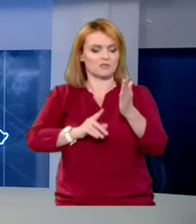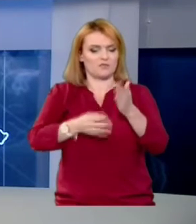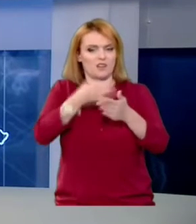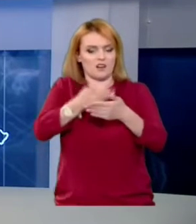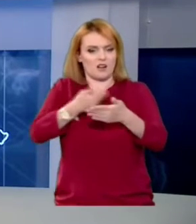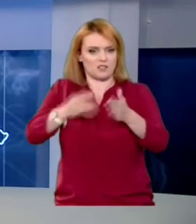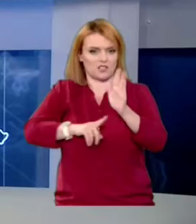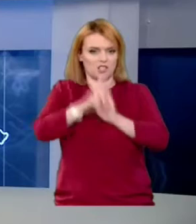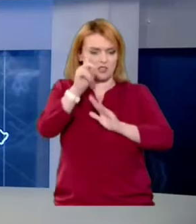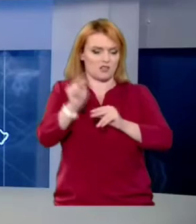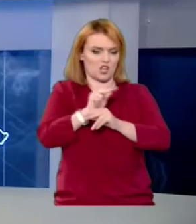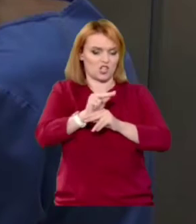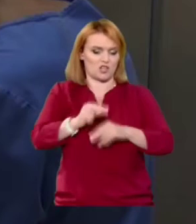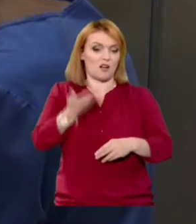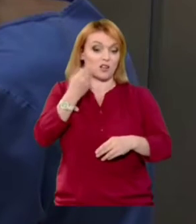precoce.